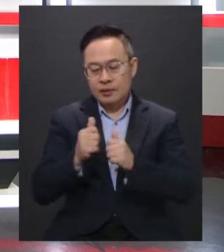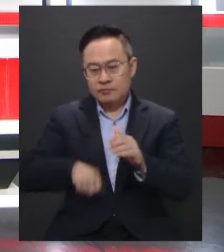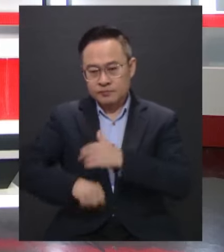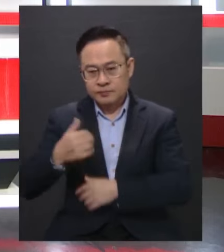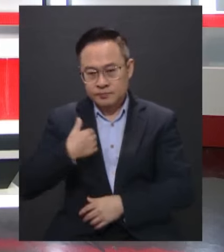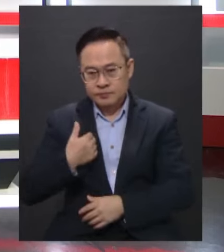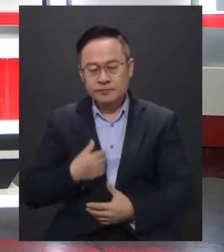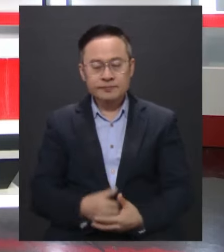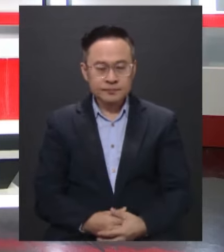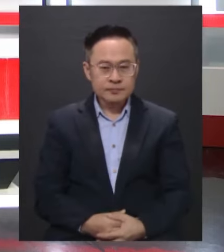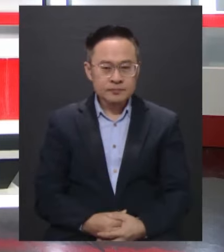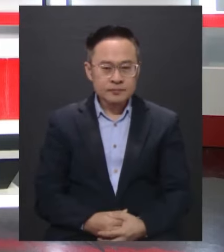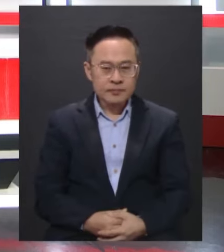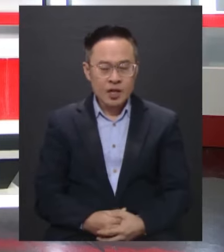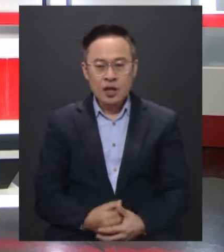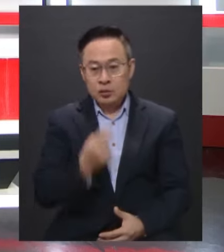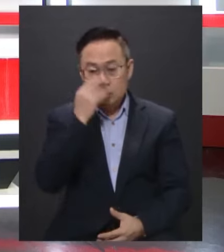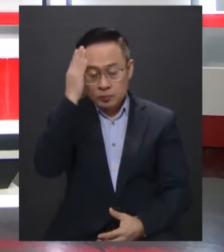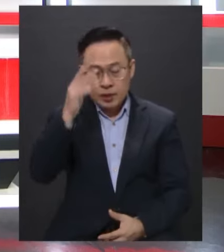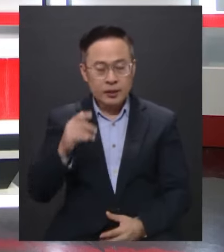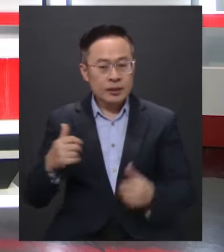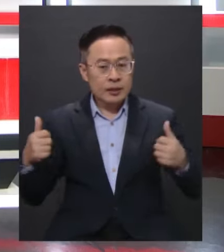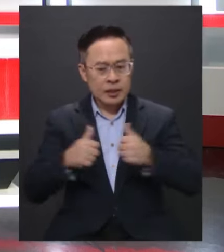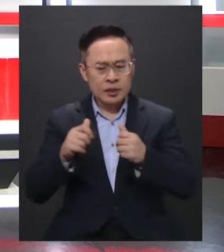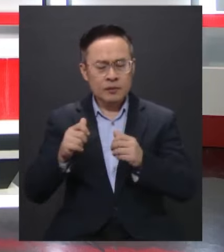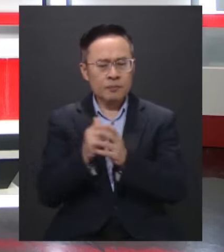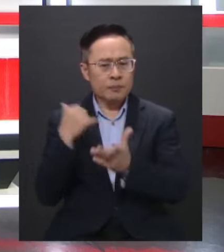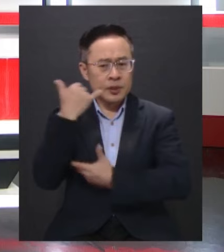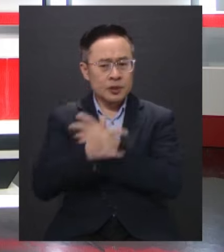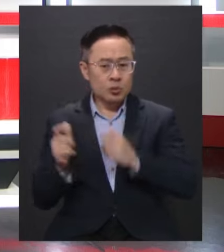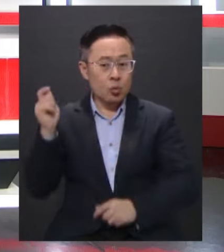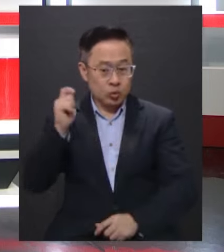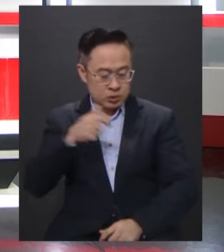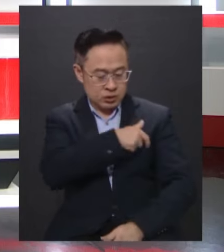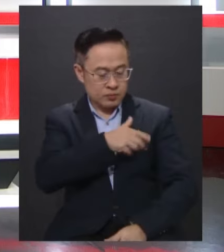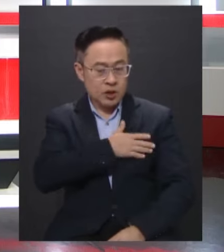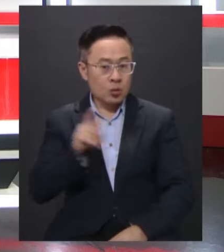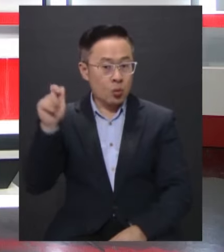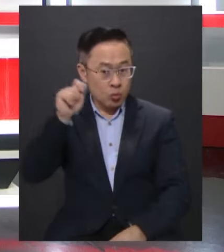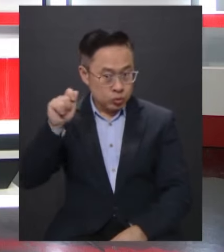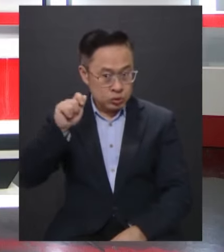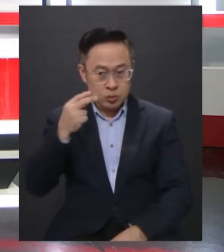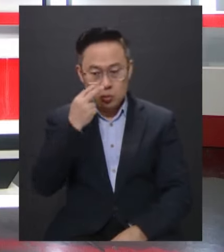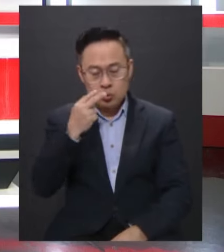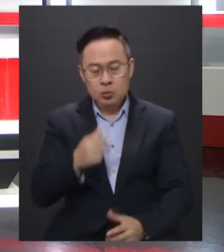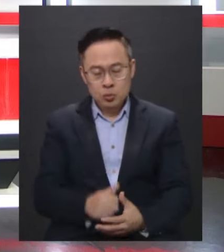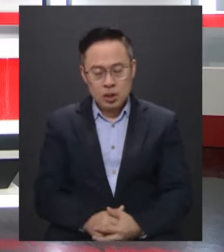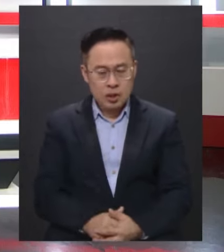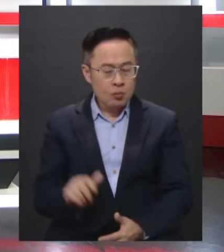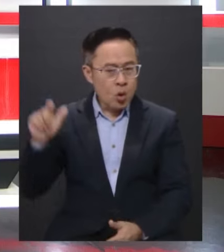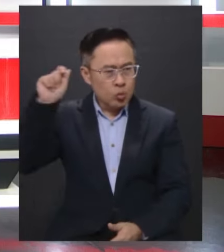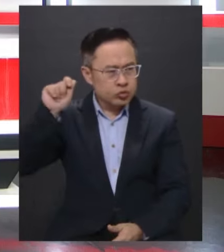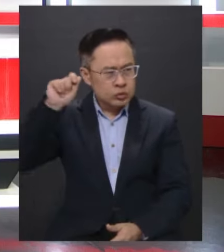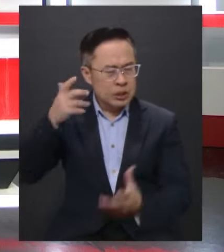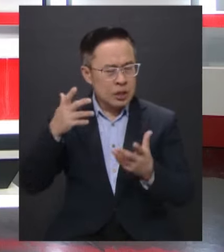ต่ออย่างที่เราต้องเจอกับอุซเบกิสถานเนี่ยเราว่าเดี๋ยวอิชิอิคงจะต้องไปทำการบ้านอย่างหนักเหมือนกันเพราะว่าแต่ละครั้งที่เราเจอกับเขามา